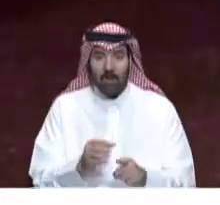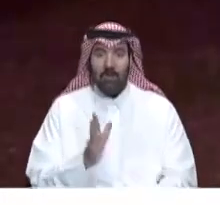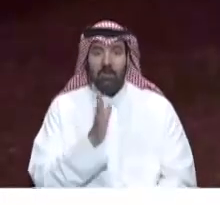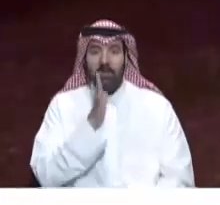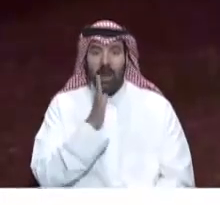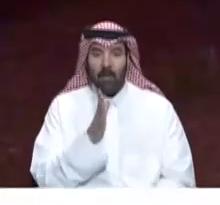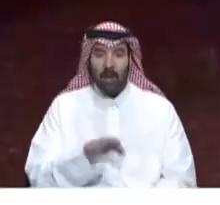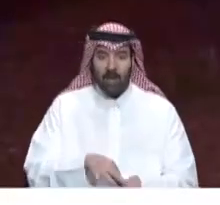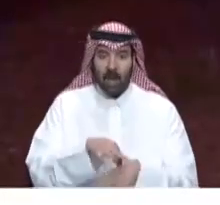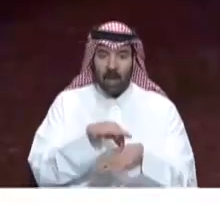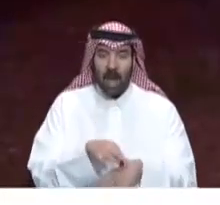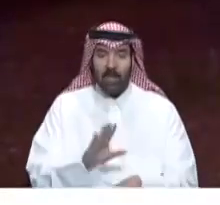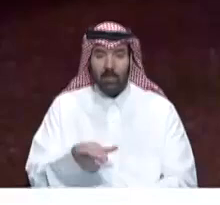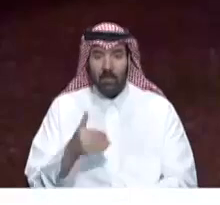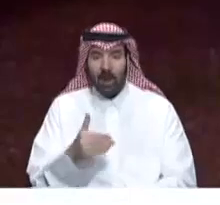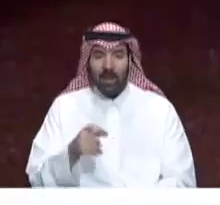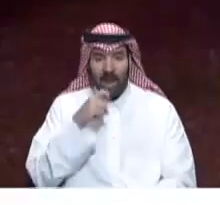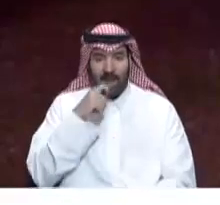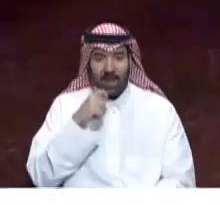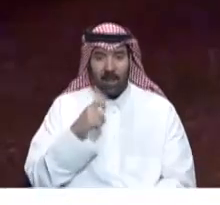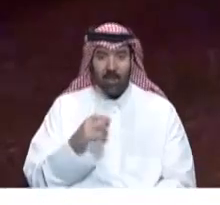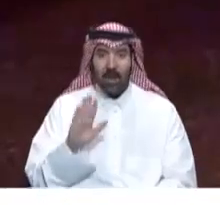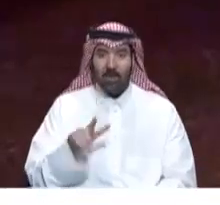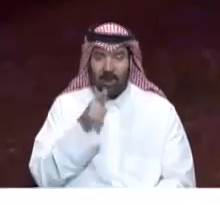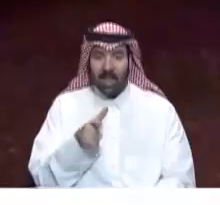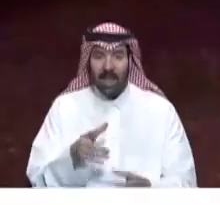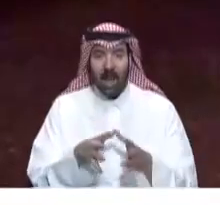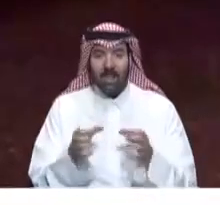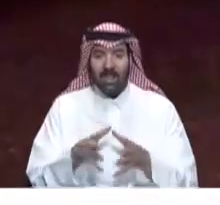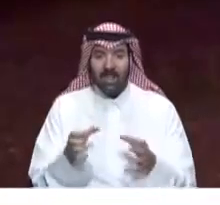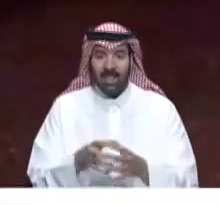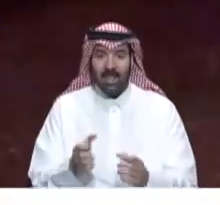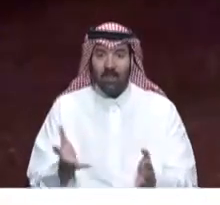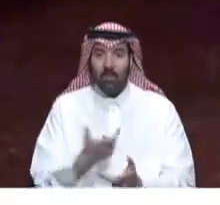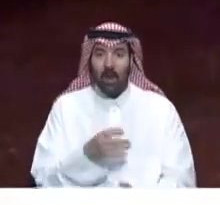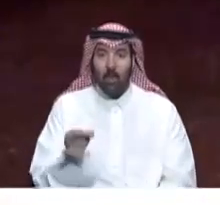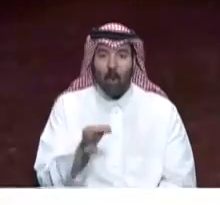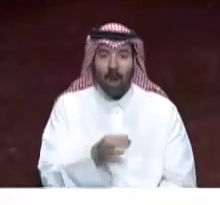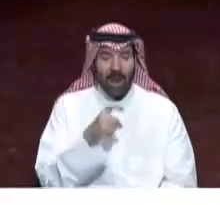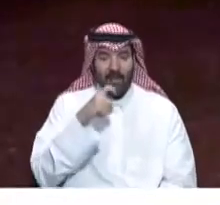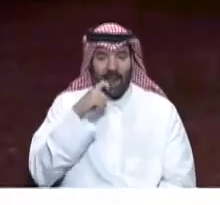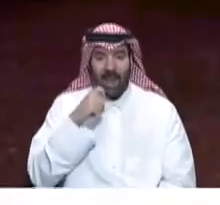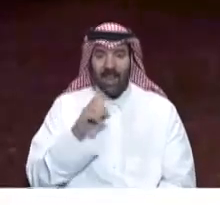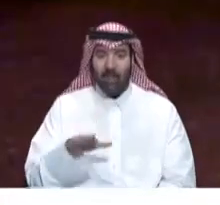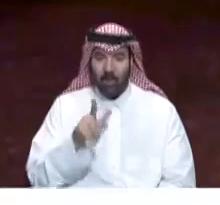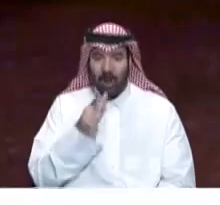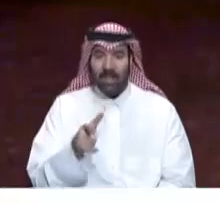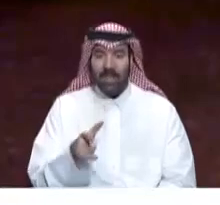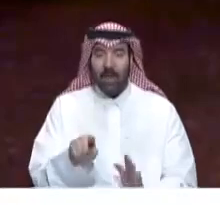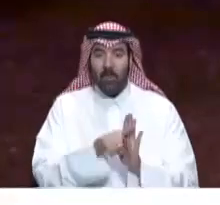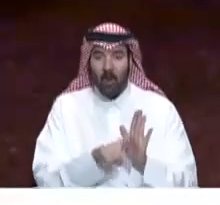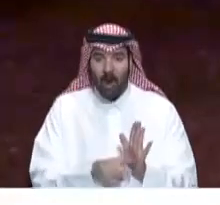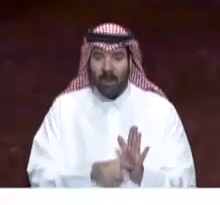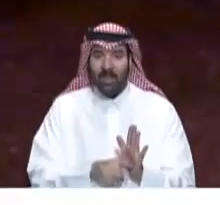كثيف من الجماهير. في حائل تحدثنا، هناك عدد من المواقع التي تقام فيها فعاليات العيد